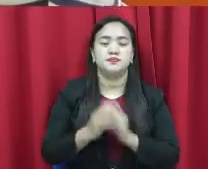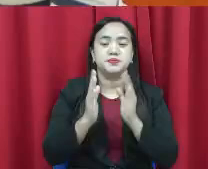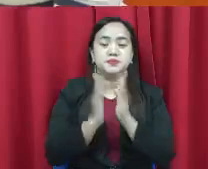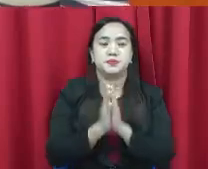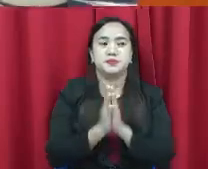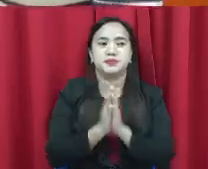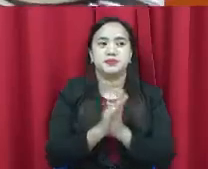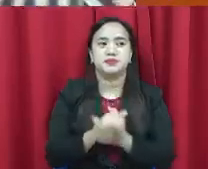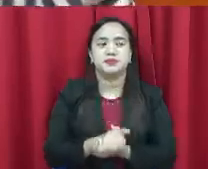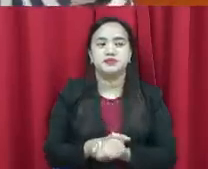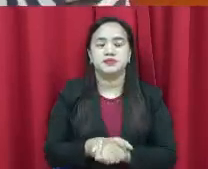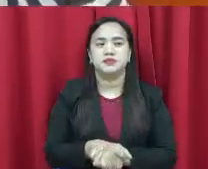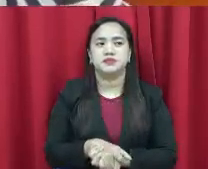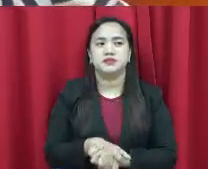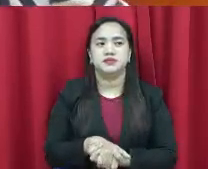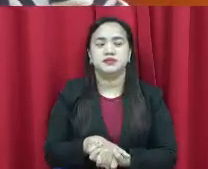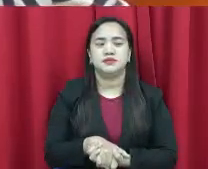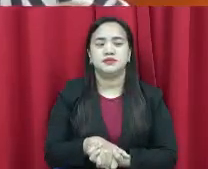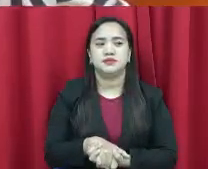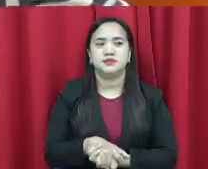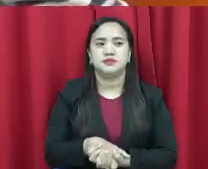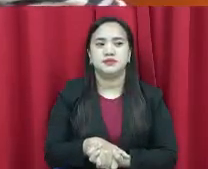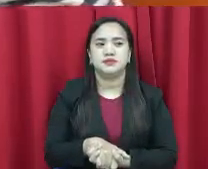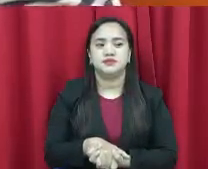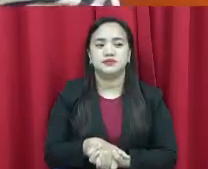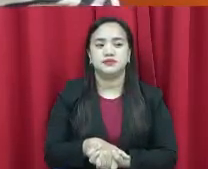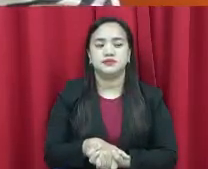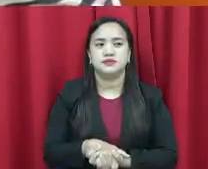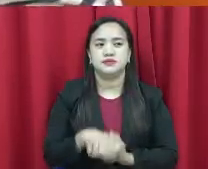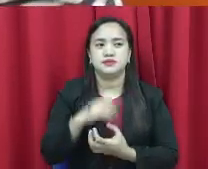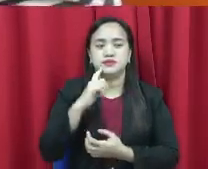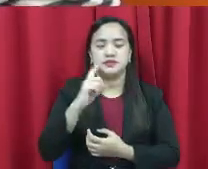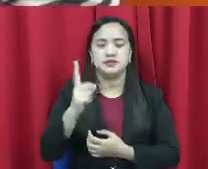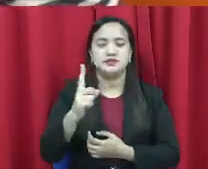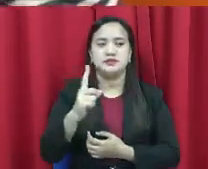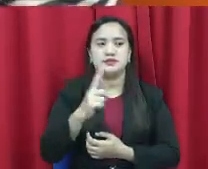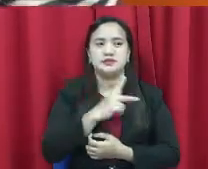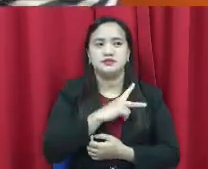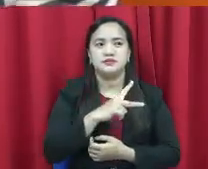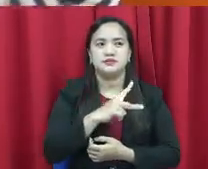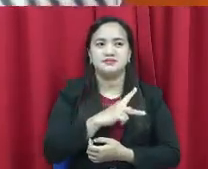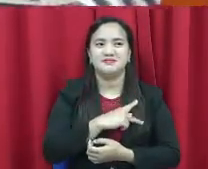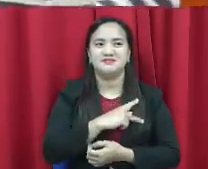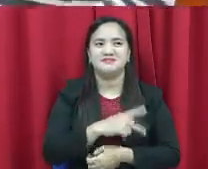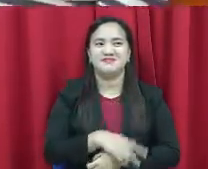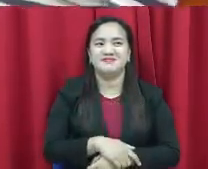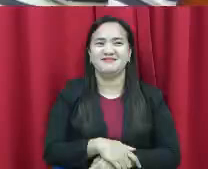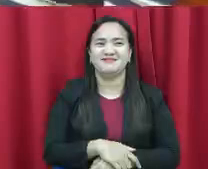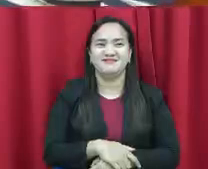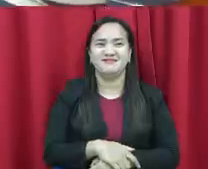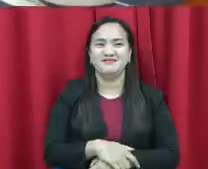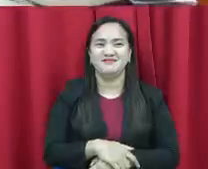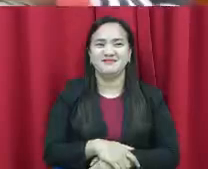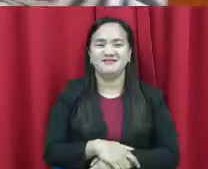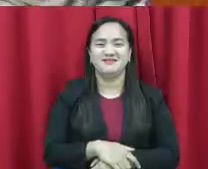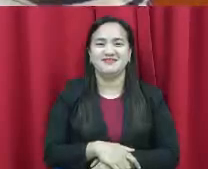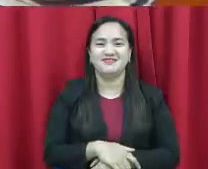mo Sabi ko una personally ay wala p Pastor kasi marami sa listahan ko ay